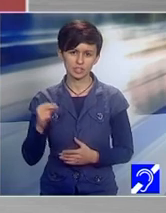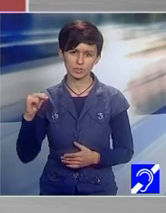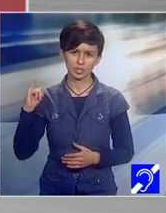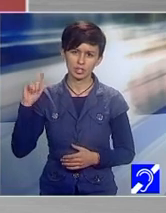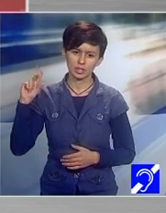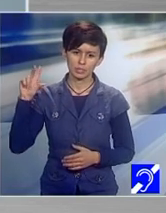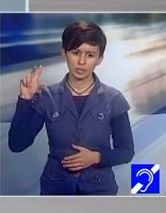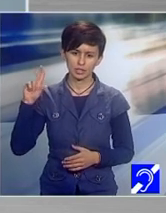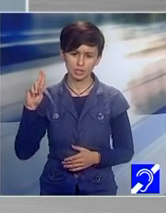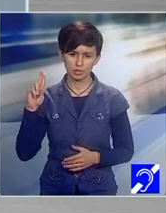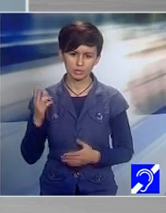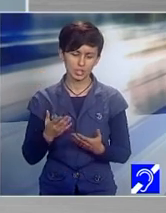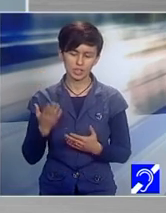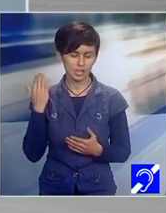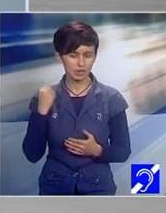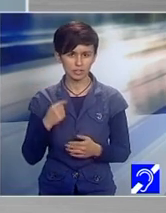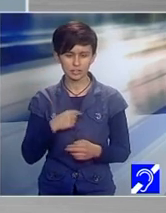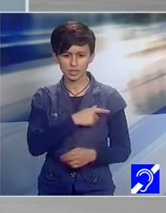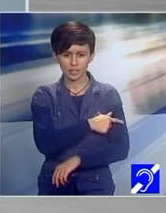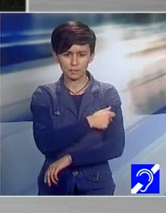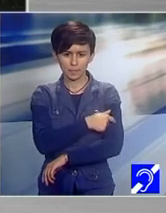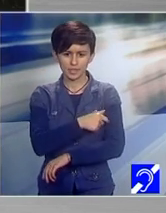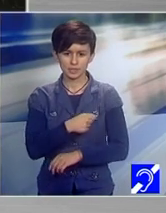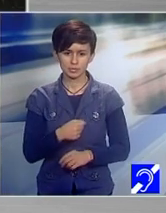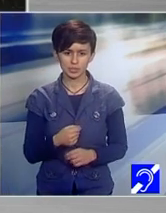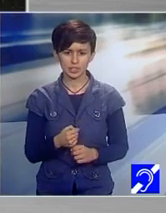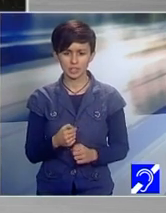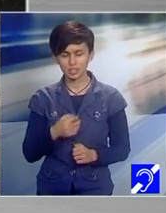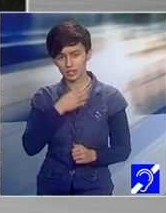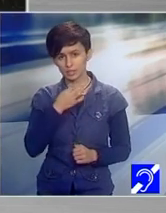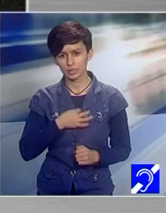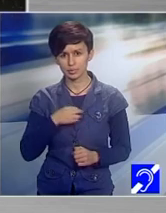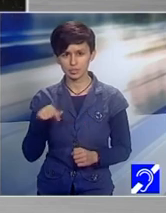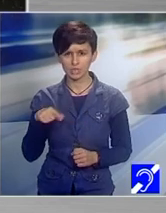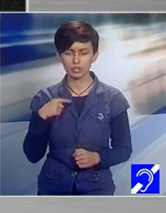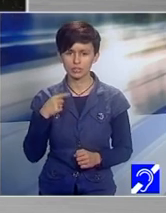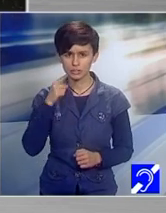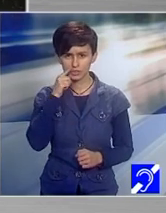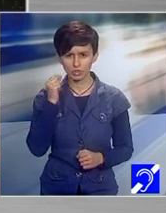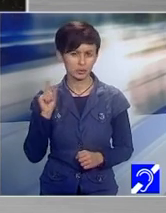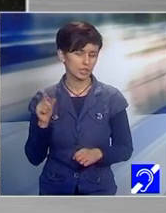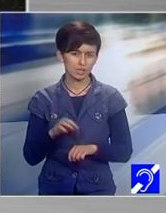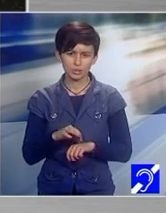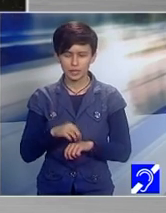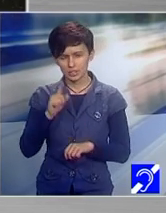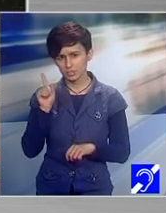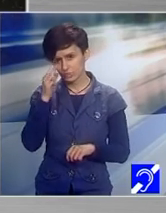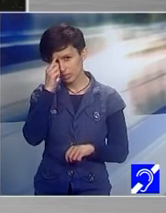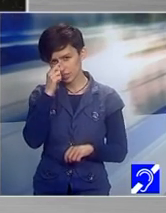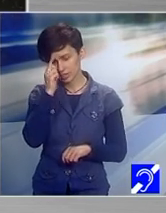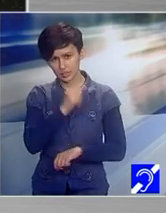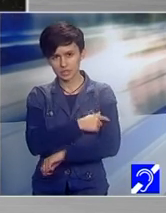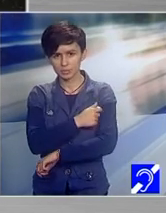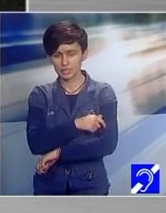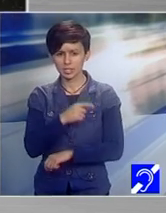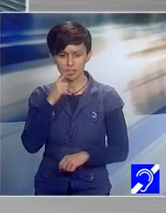dacă a fost în spital, am avut parte de ele, mi-a zis că acolo sunt oameni. Nu doctor, nu asistenți, deci